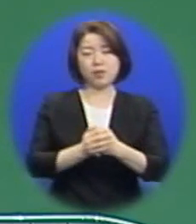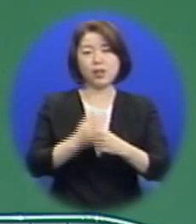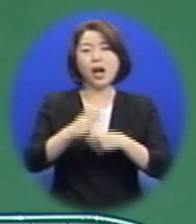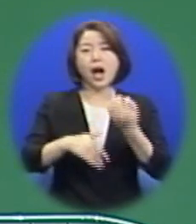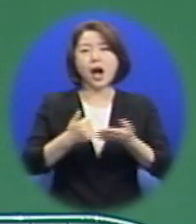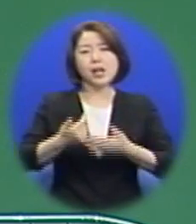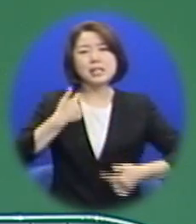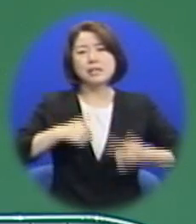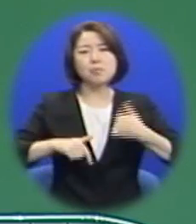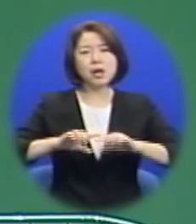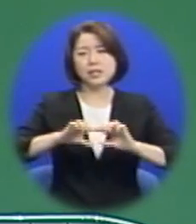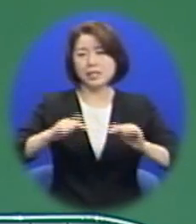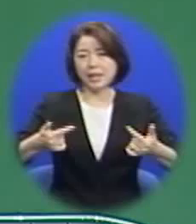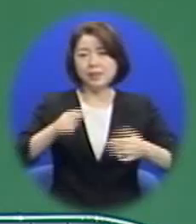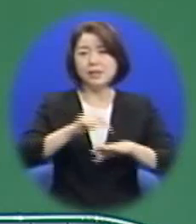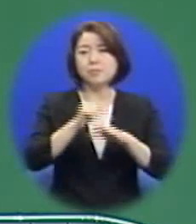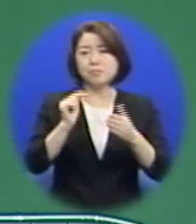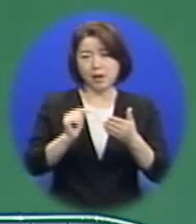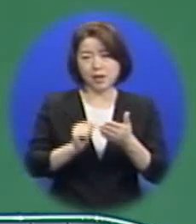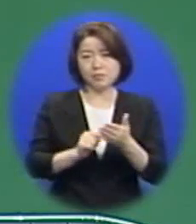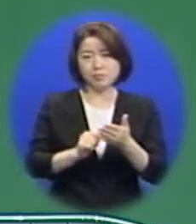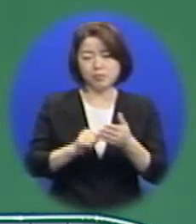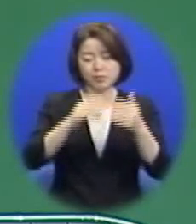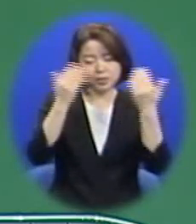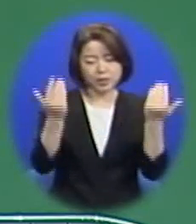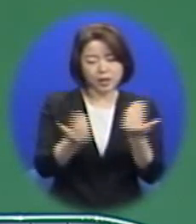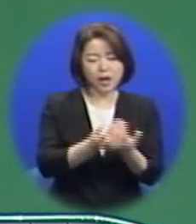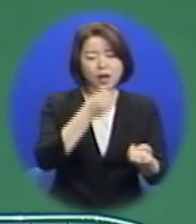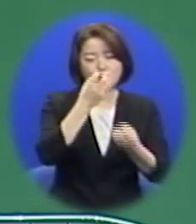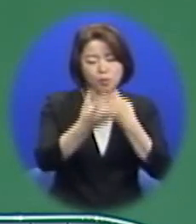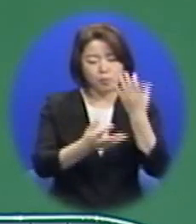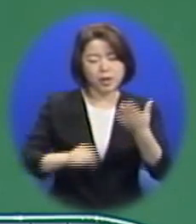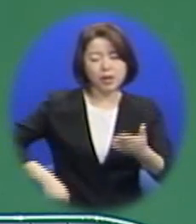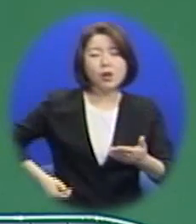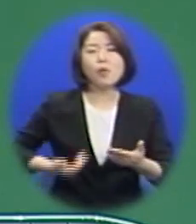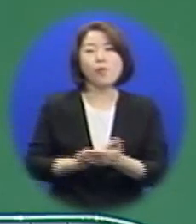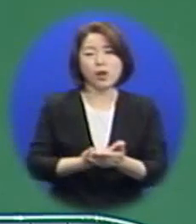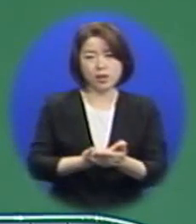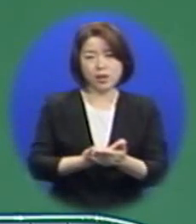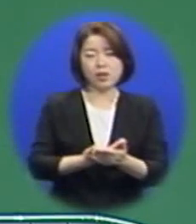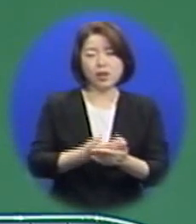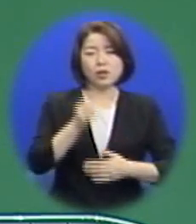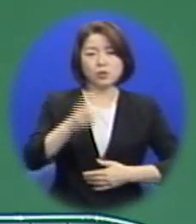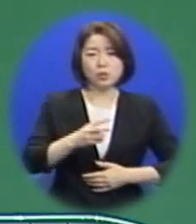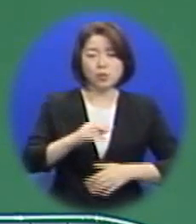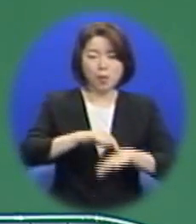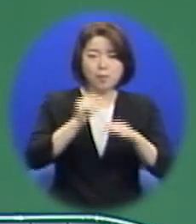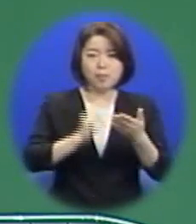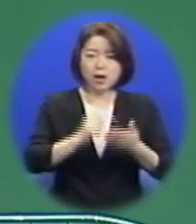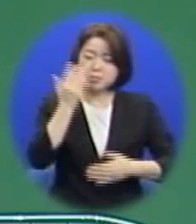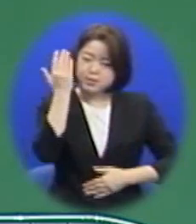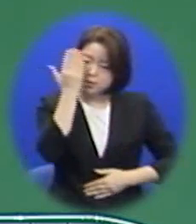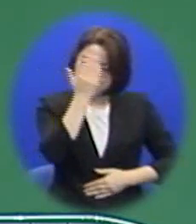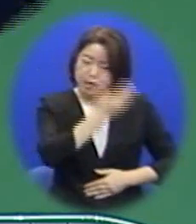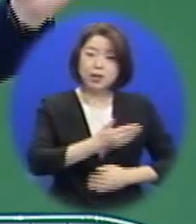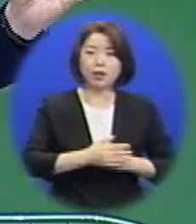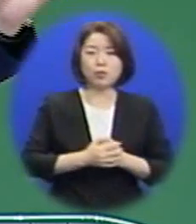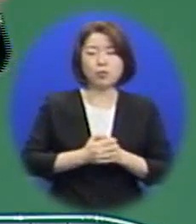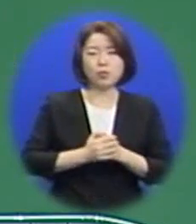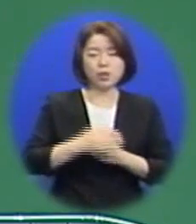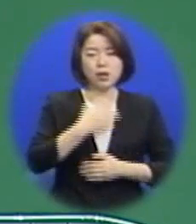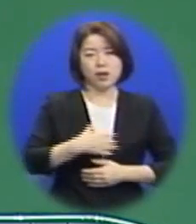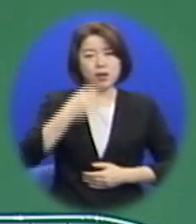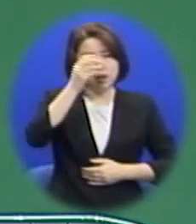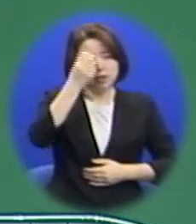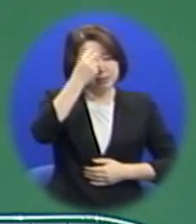않는 마음을 하나님 앞에 다 고백하고 회개하고 그리고 마음이 정결해지고 염려와 근심을 십자가에 못